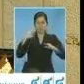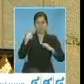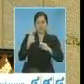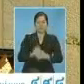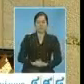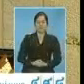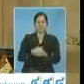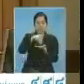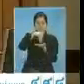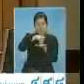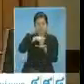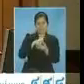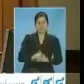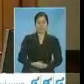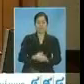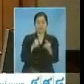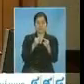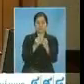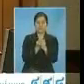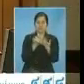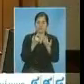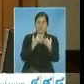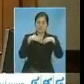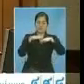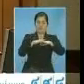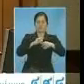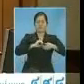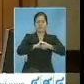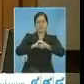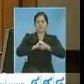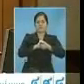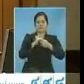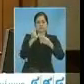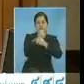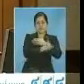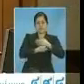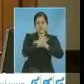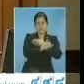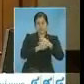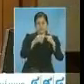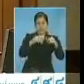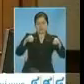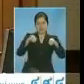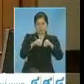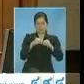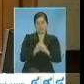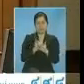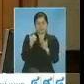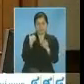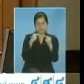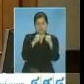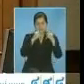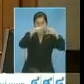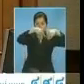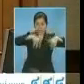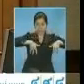ทศเพื่อนบ้านการเชื่อมโยงกับประเทศเพื่อนบ้านก็เป็นส่วนสำคัญซึ่งถือว่าหากมีการเชื่อมโยงนี้ด้วยโครงสร้างพื้นฐาน